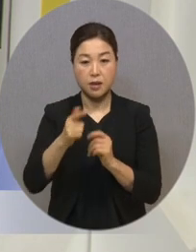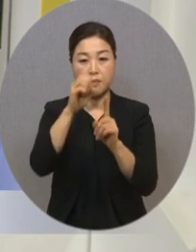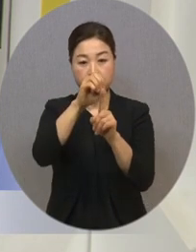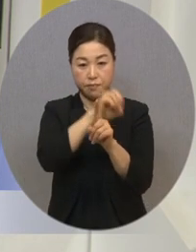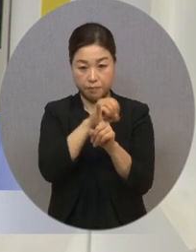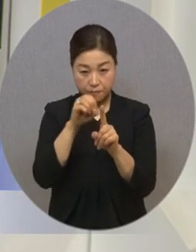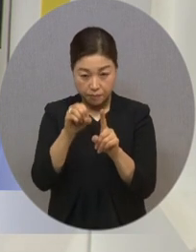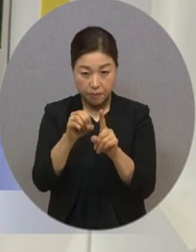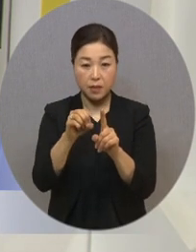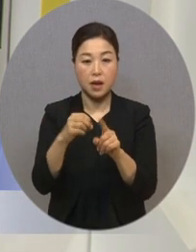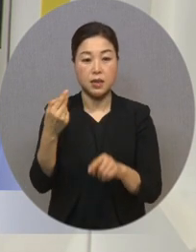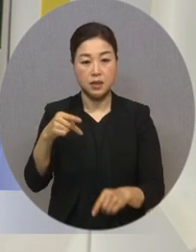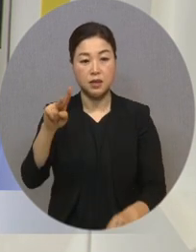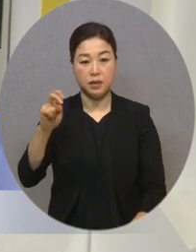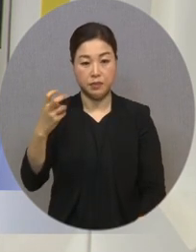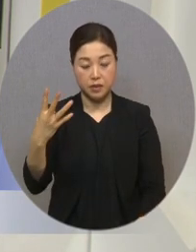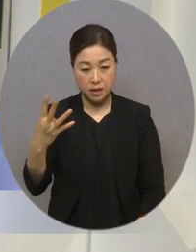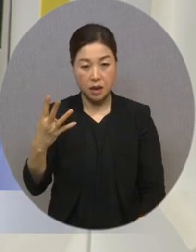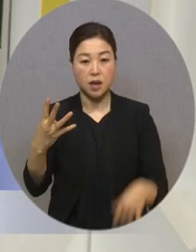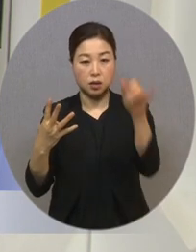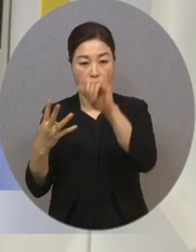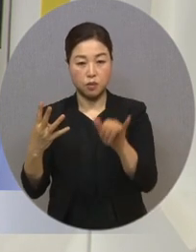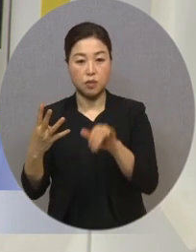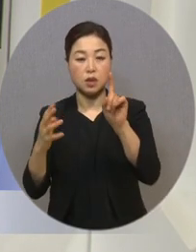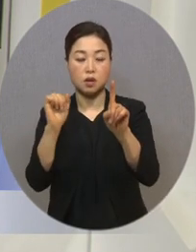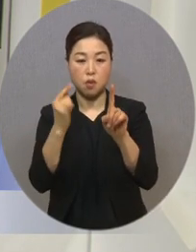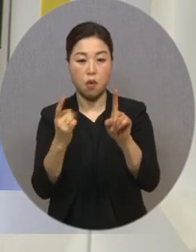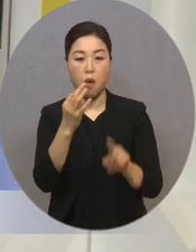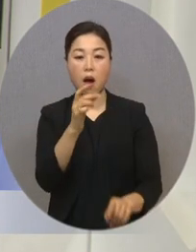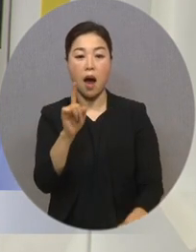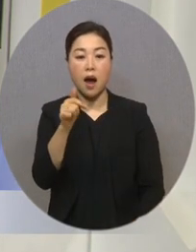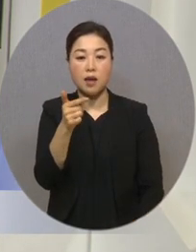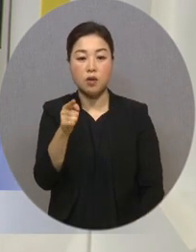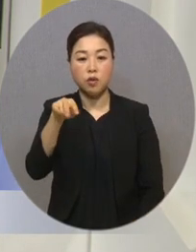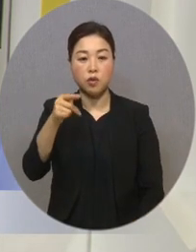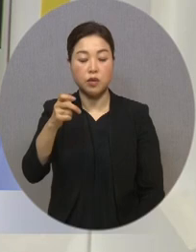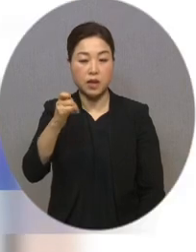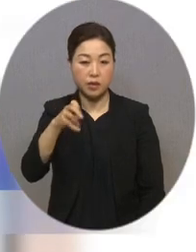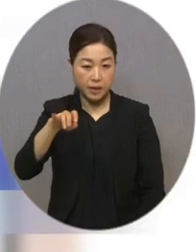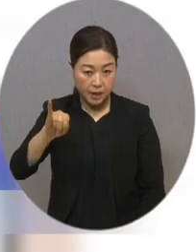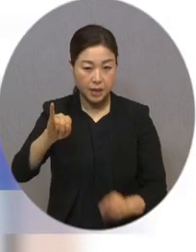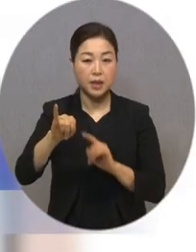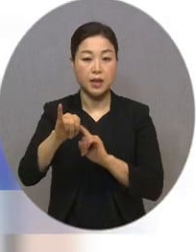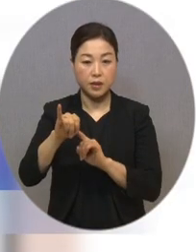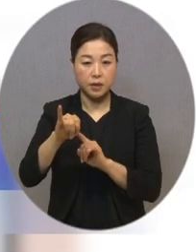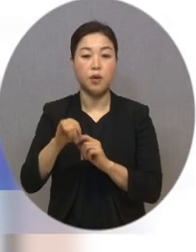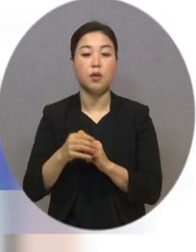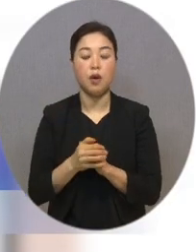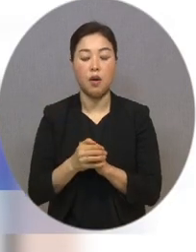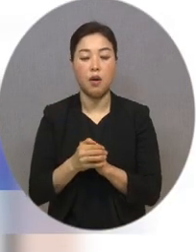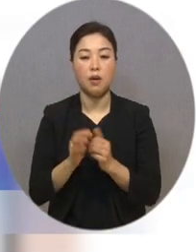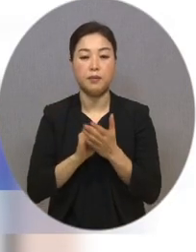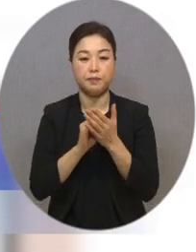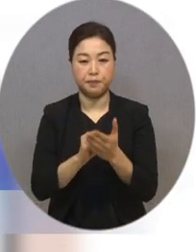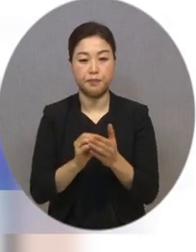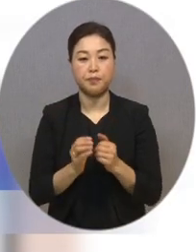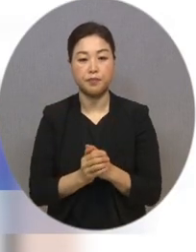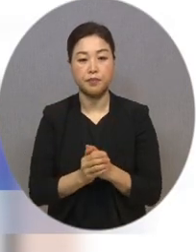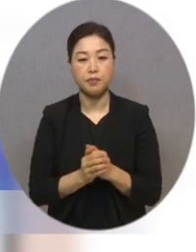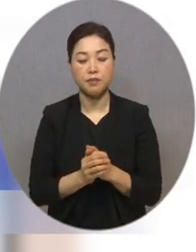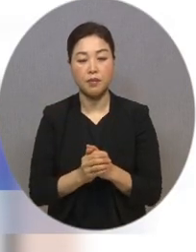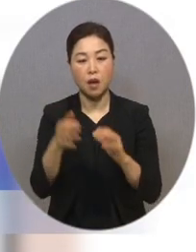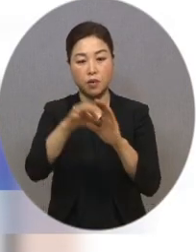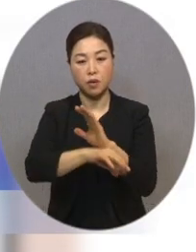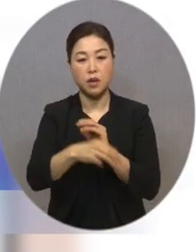공동모금회 2024년 전국 1호 안어 소사이어티 회원으로 가입했습니다 이날 기본 성금 3천만원